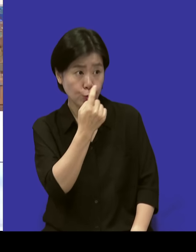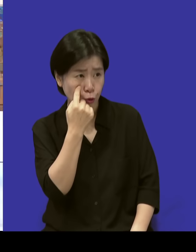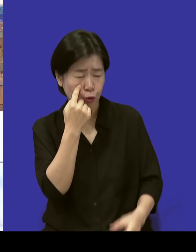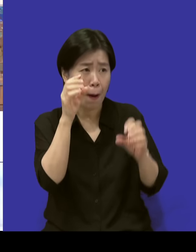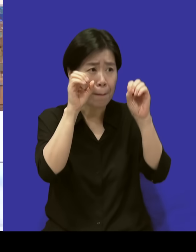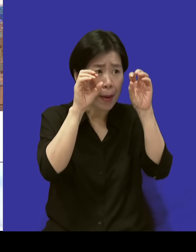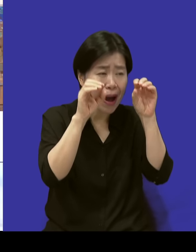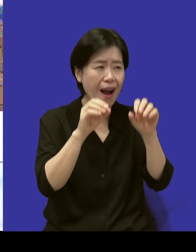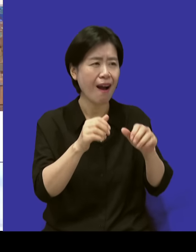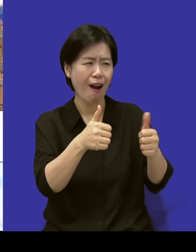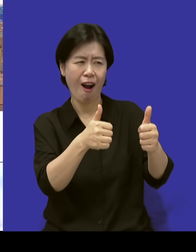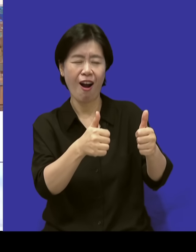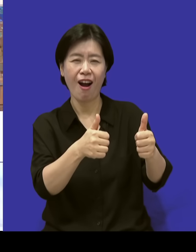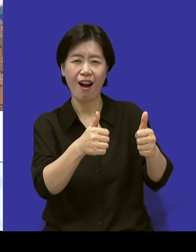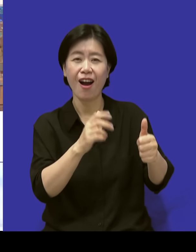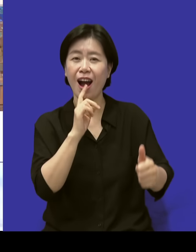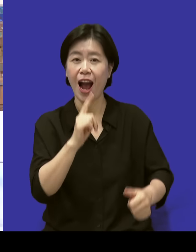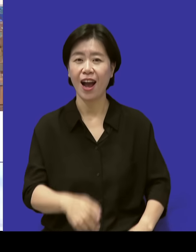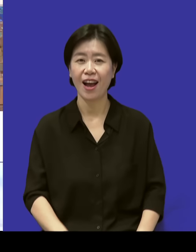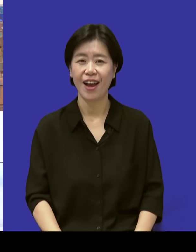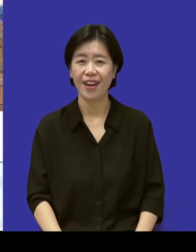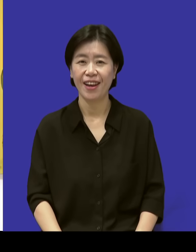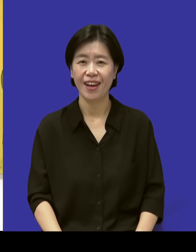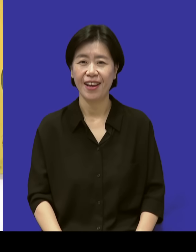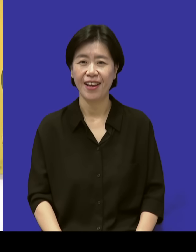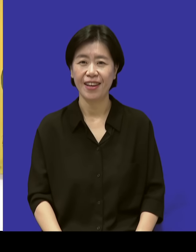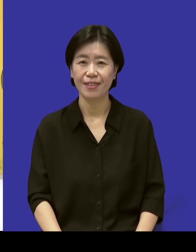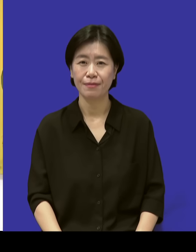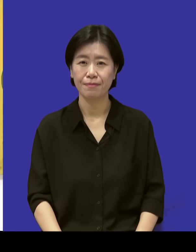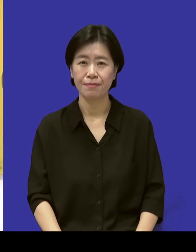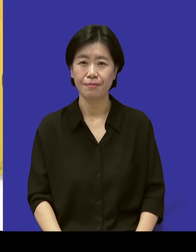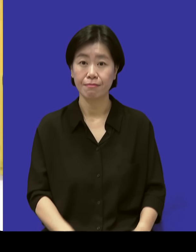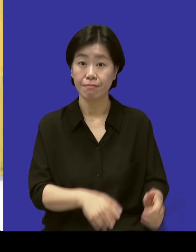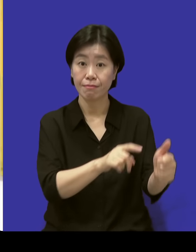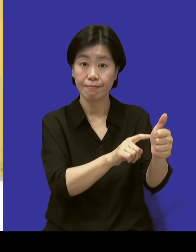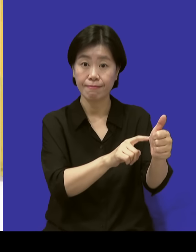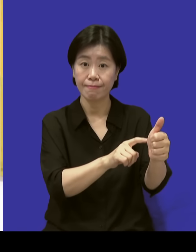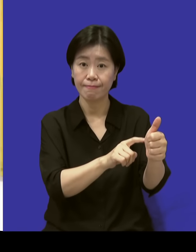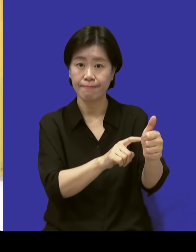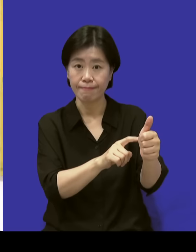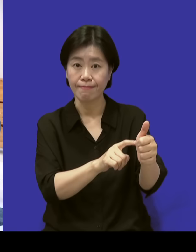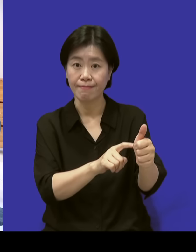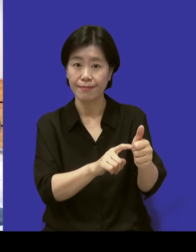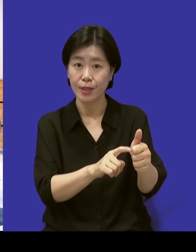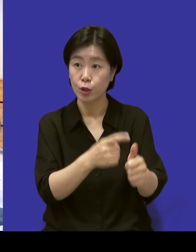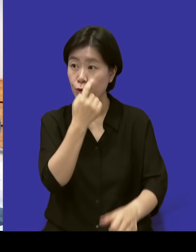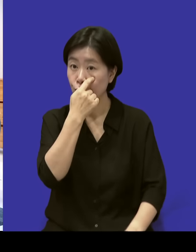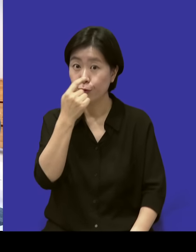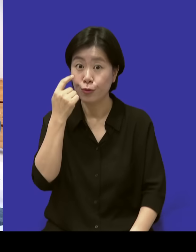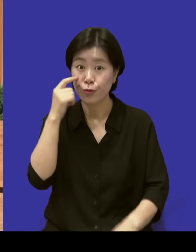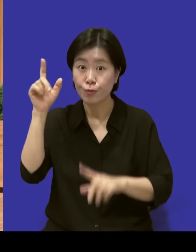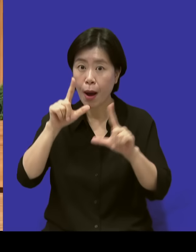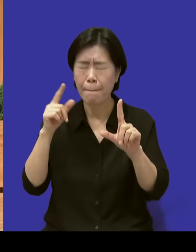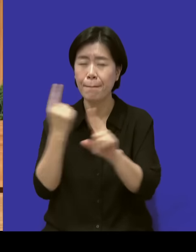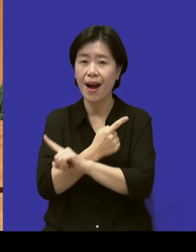살아있어서 밖에 나가면 진짜 무슨 일이든 다 할 수 있겠다. 예. 하면 애들 갑자기 눈을 진짜요? 선하겠다. 막 이렇게